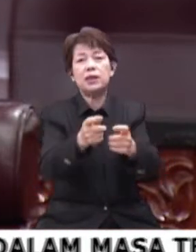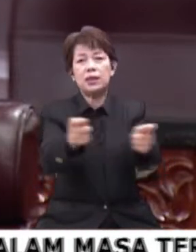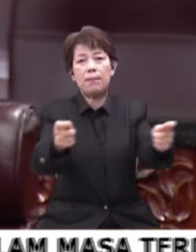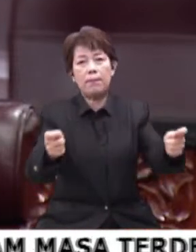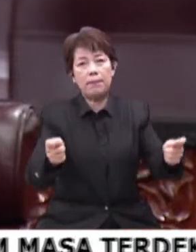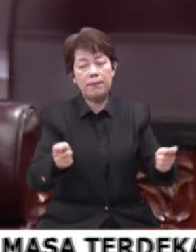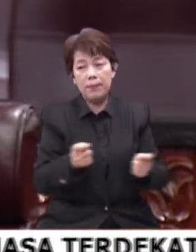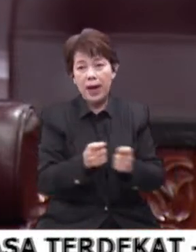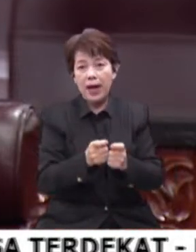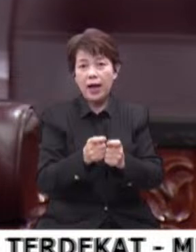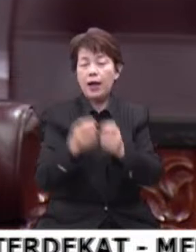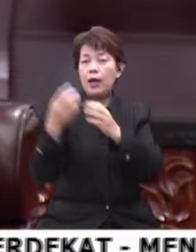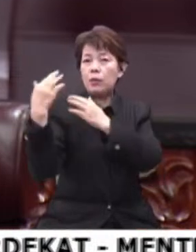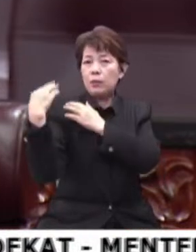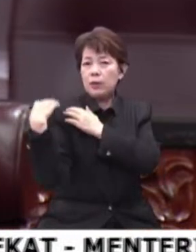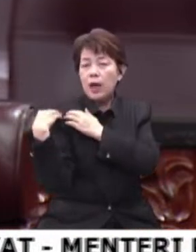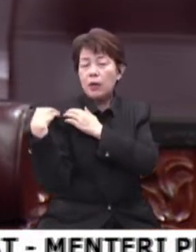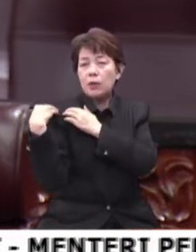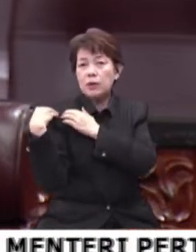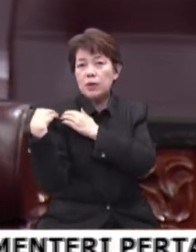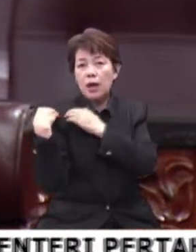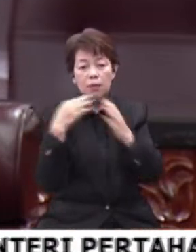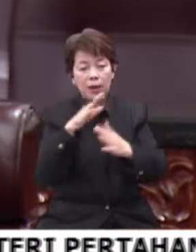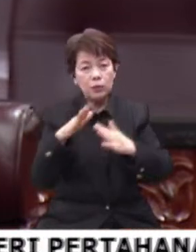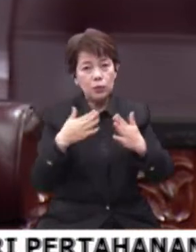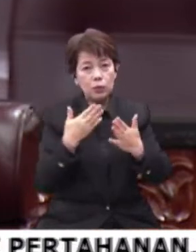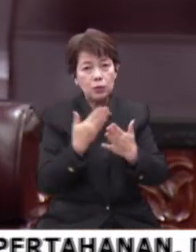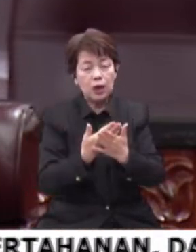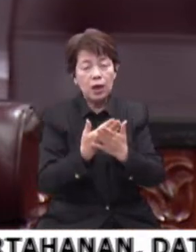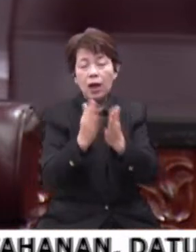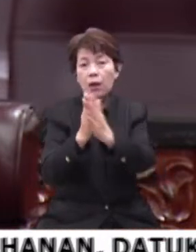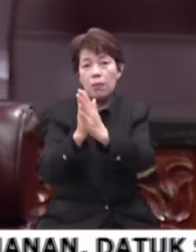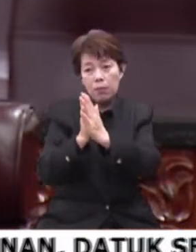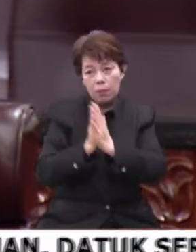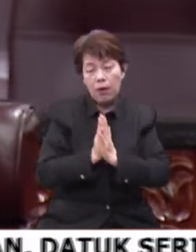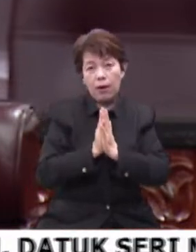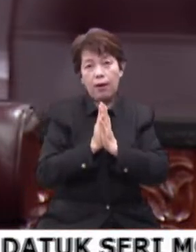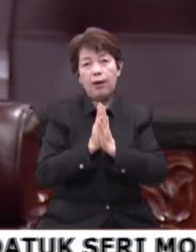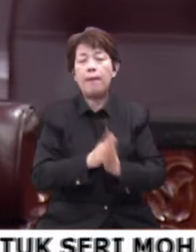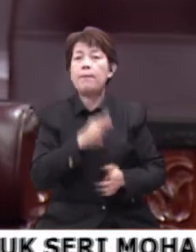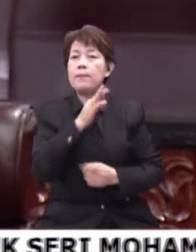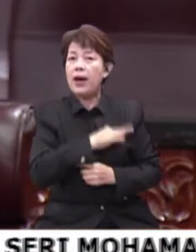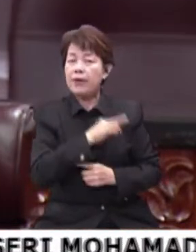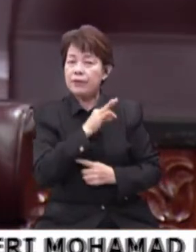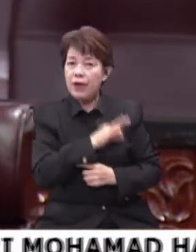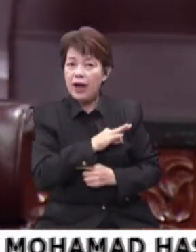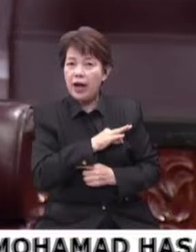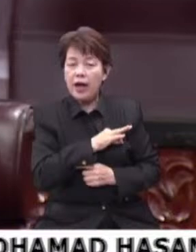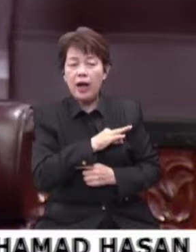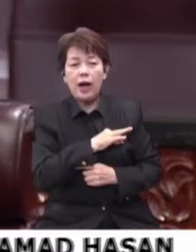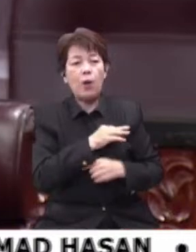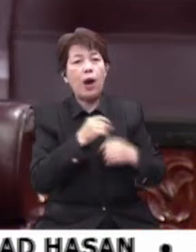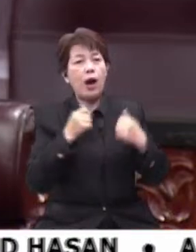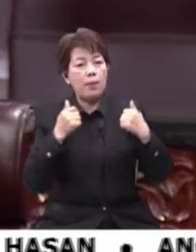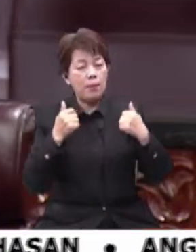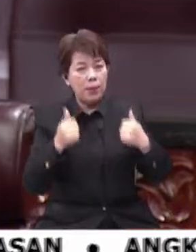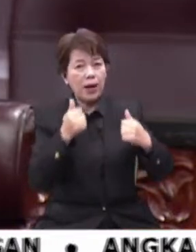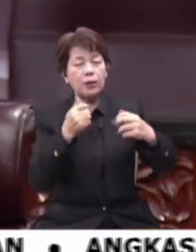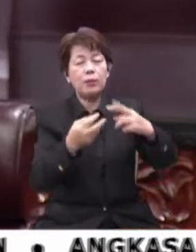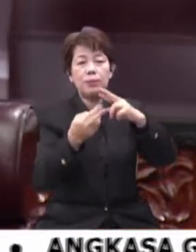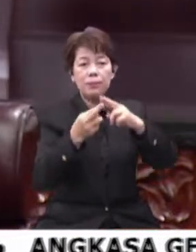mengambil tanggung jawab tersebut karena bila dimohon itu soal manfaat ataupun kesannya adalah di kawasan